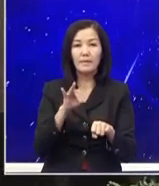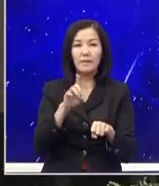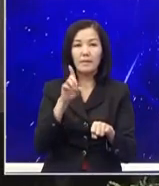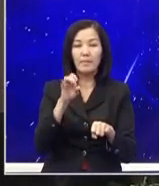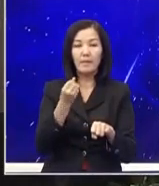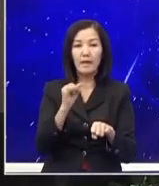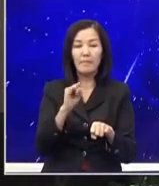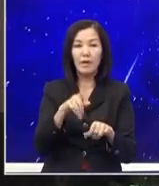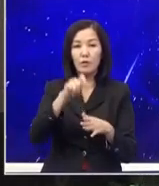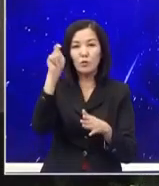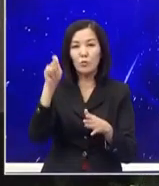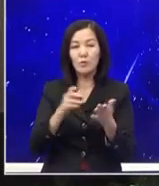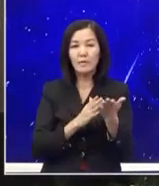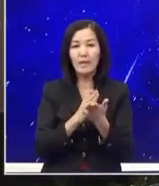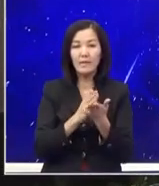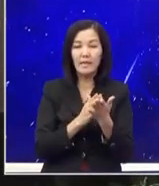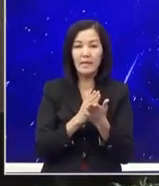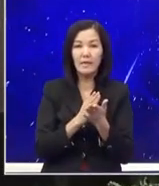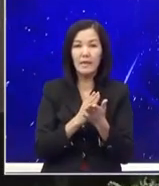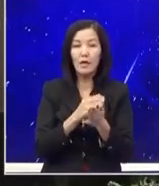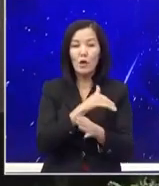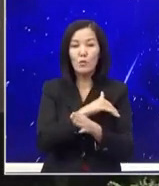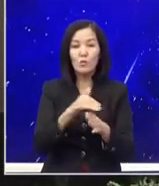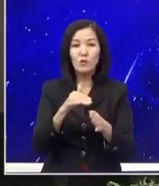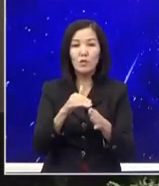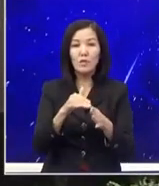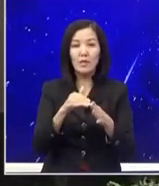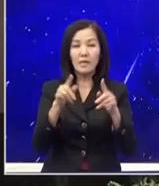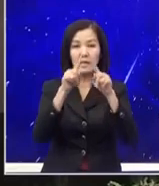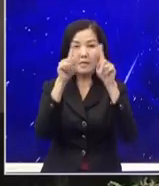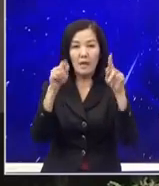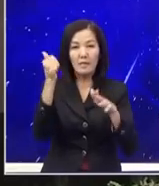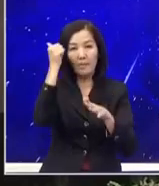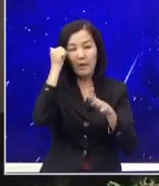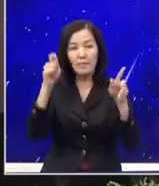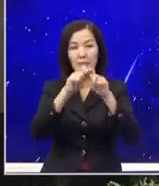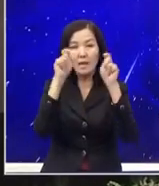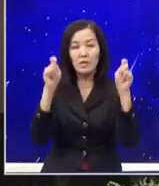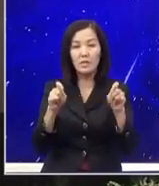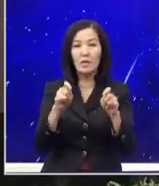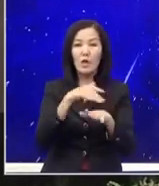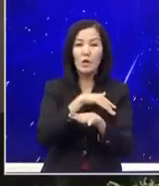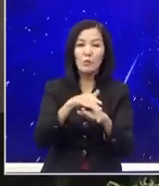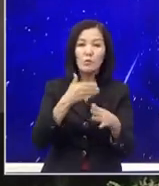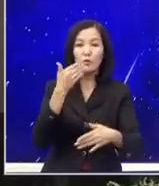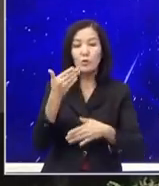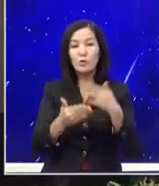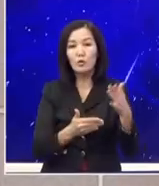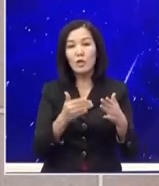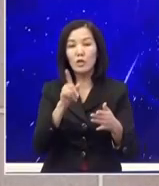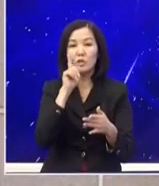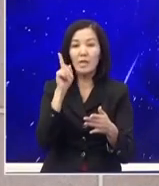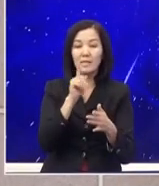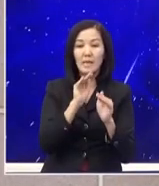мына тақтайшасын аштық. Енді осы көшеден жүрген қала халқы, жастар,